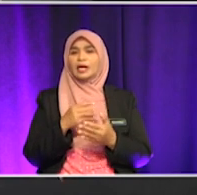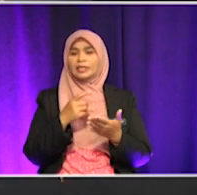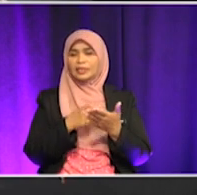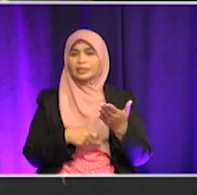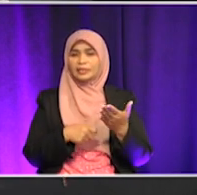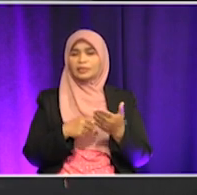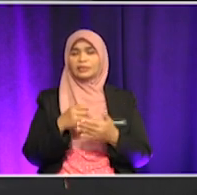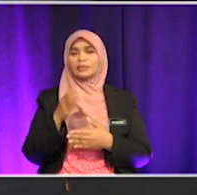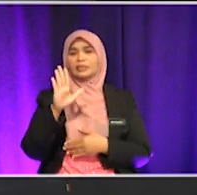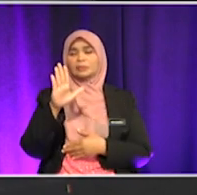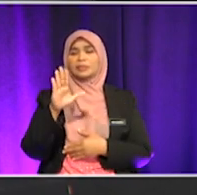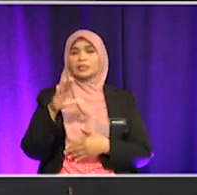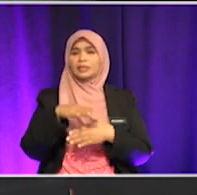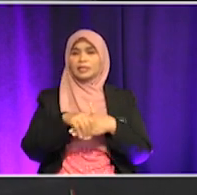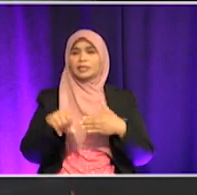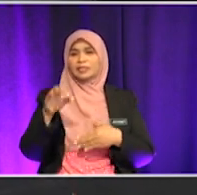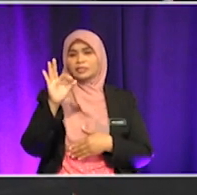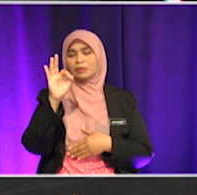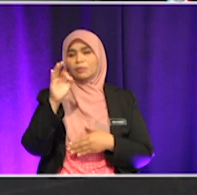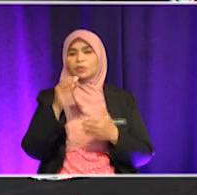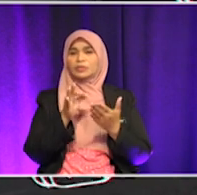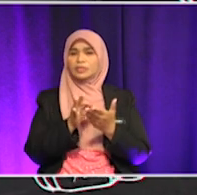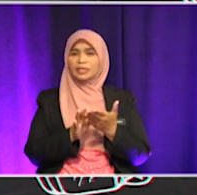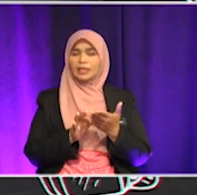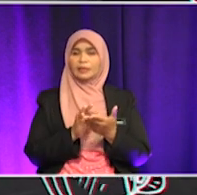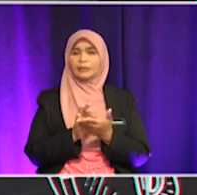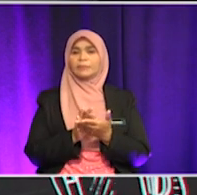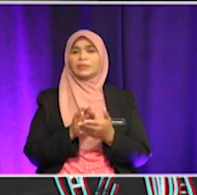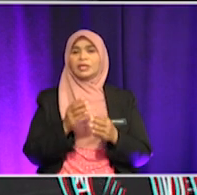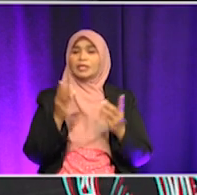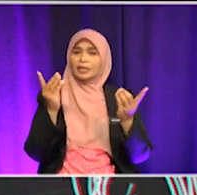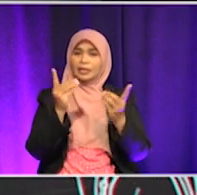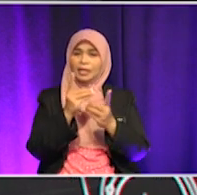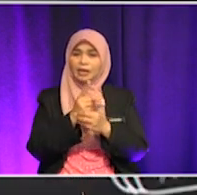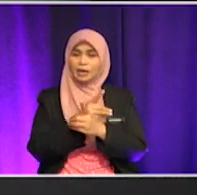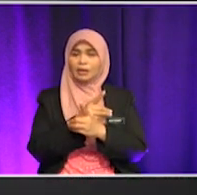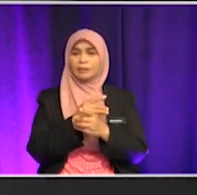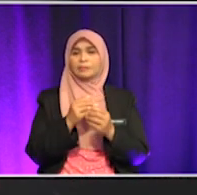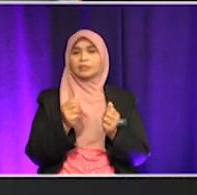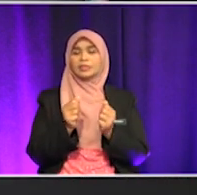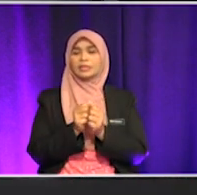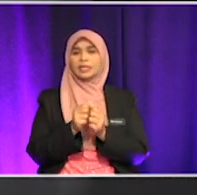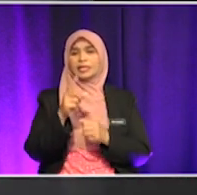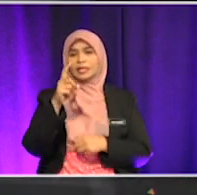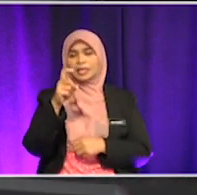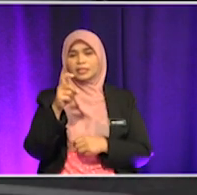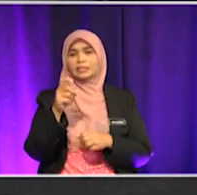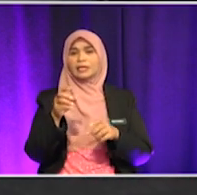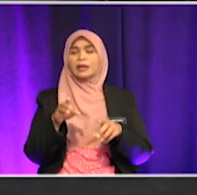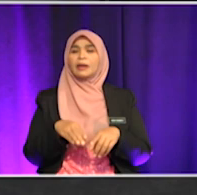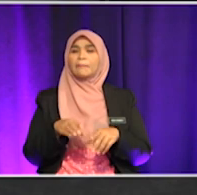sebanyak X buah. Okey, tepat. Kemudian kita darabkan RM5.90, kita darabkan dengan X, maka dia akan